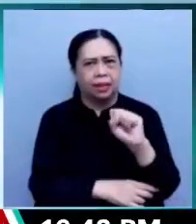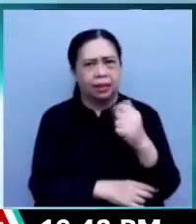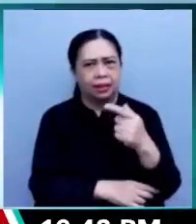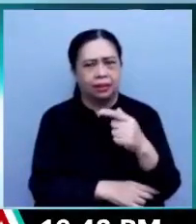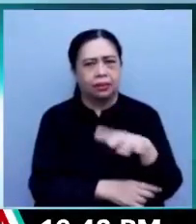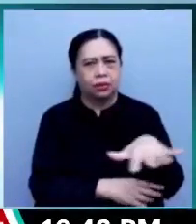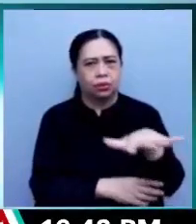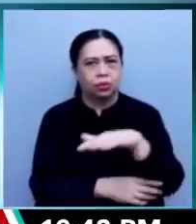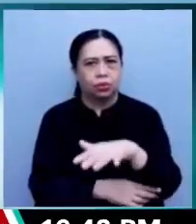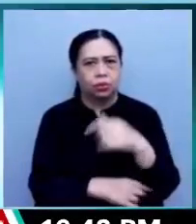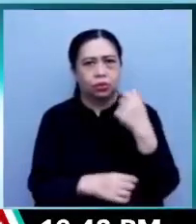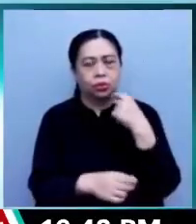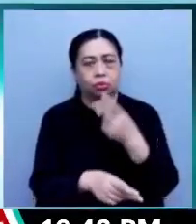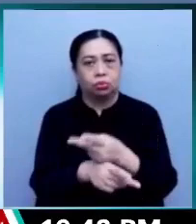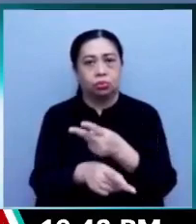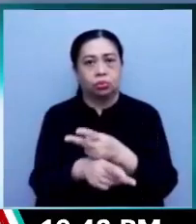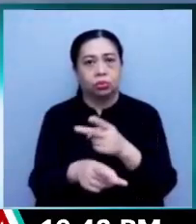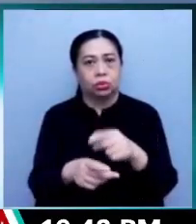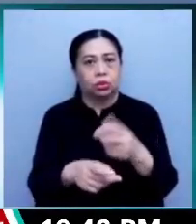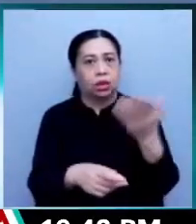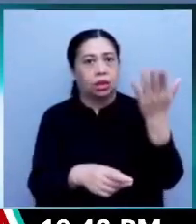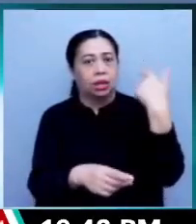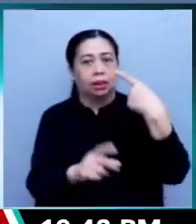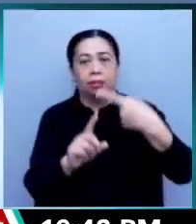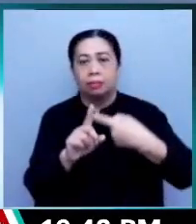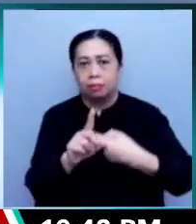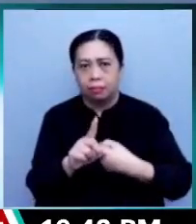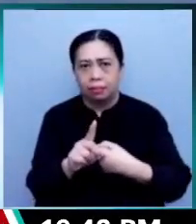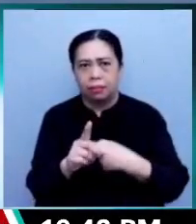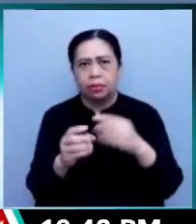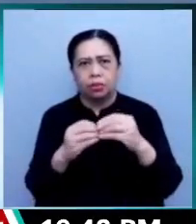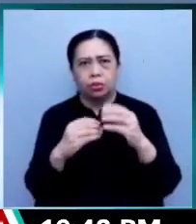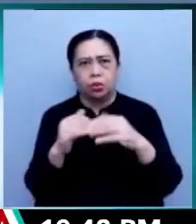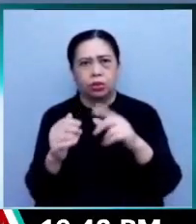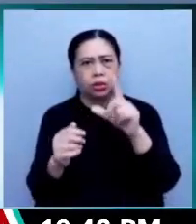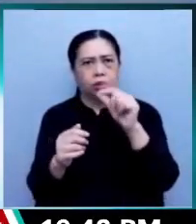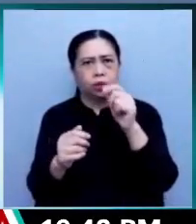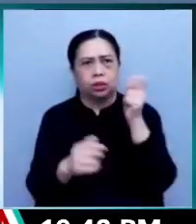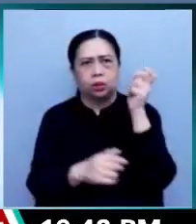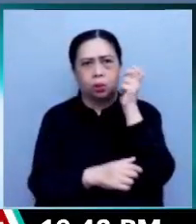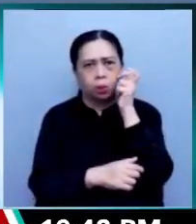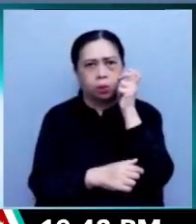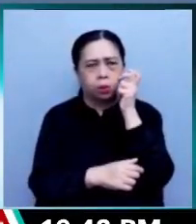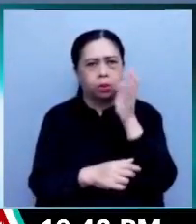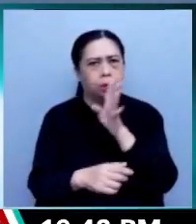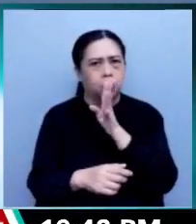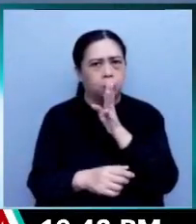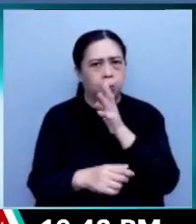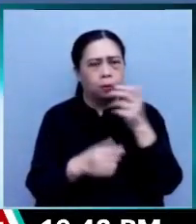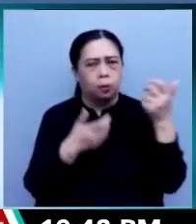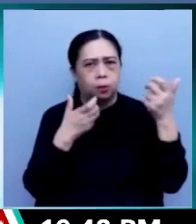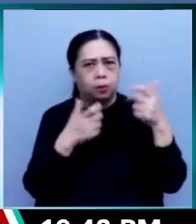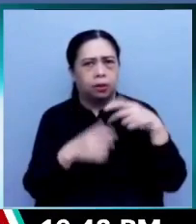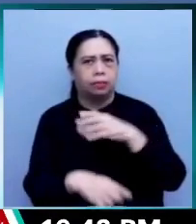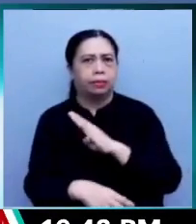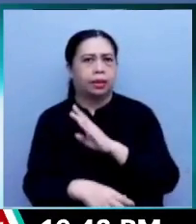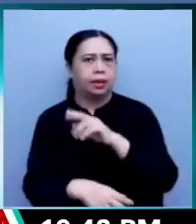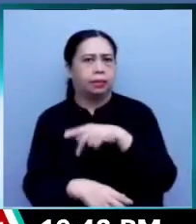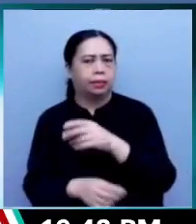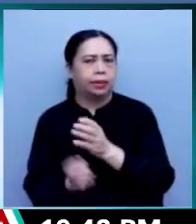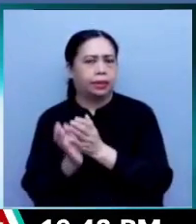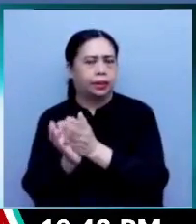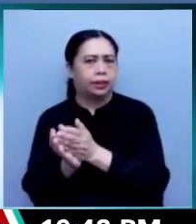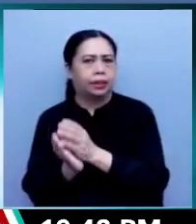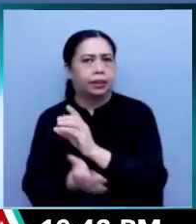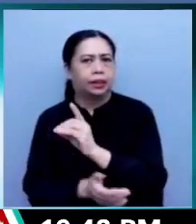Maritime Patrol doon, noong nakaraang buwan, mahigit 20 radio challenge ang natanggap ng BRP Dato Sanday mula sa